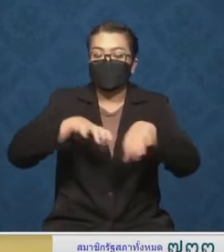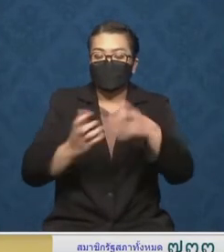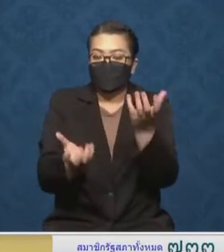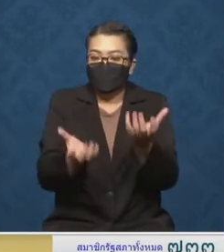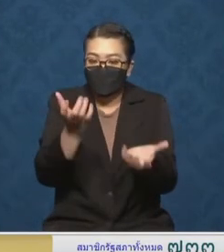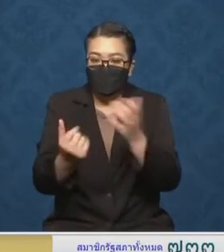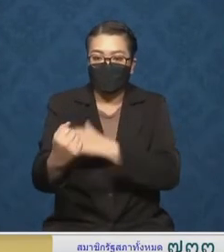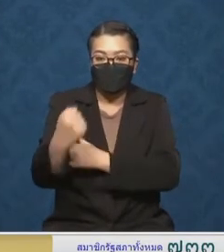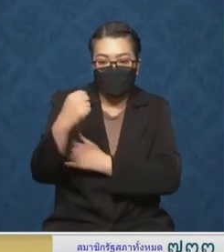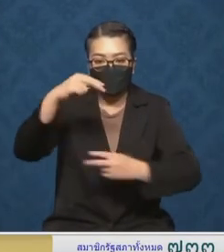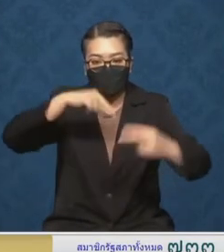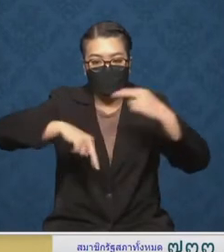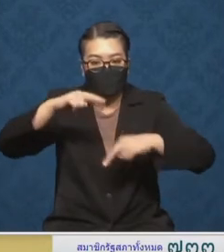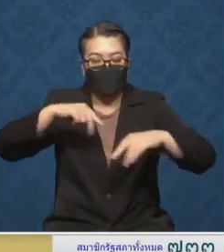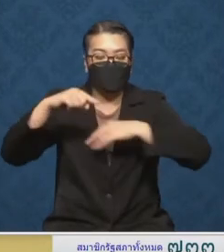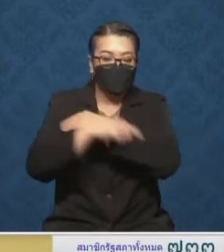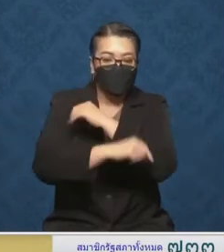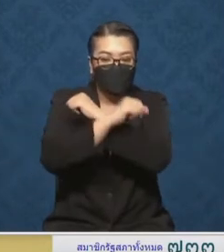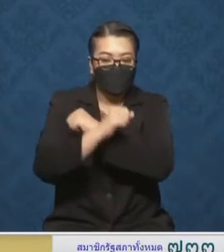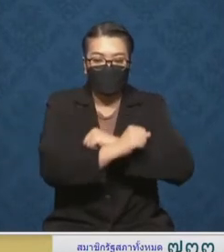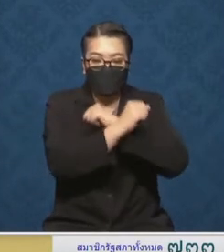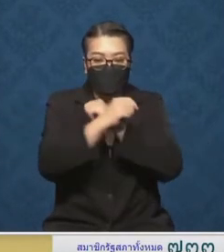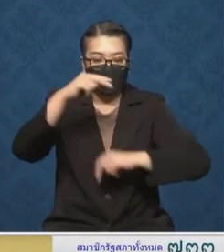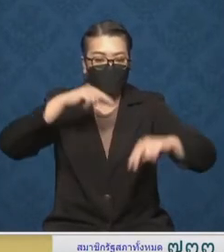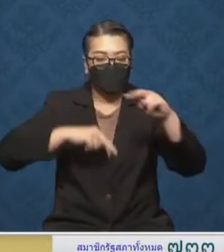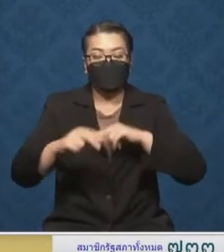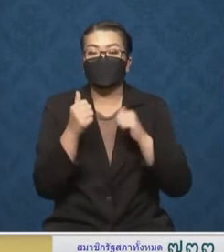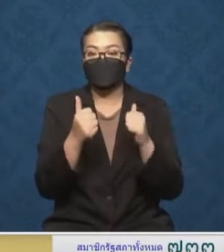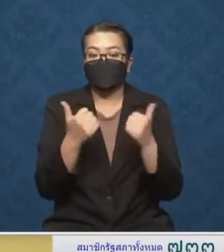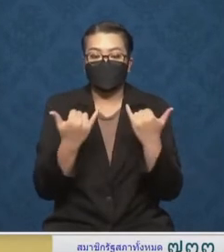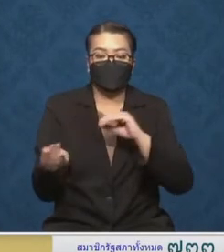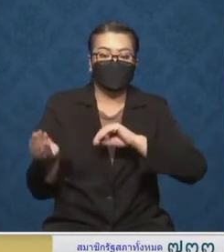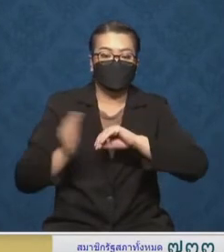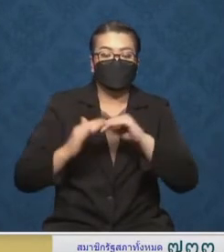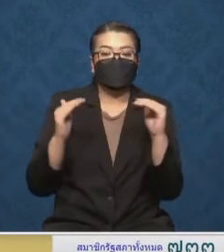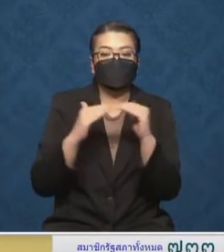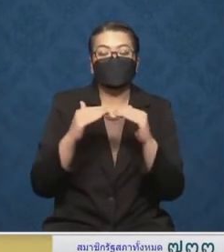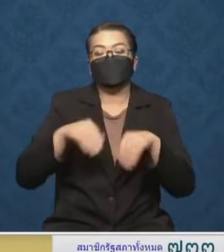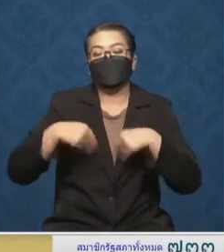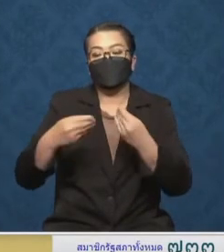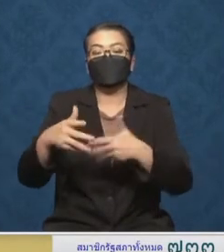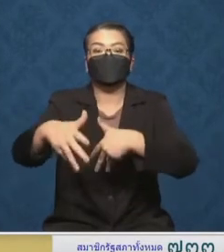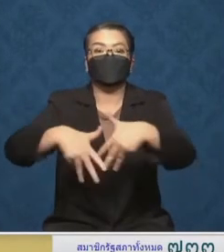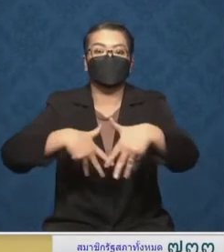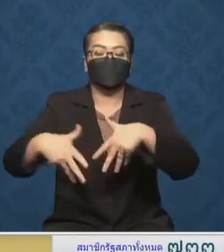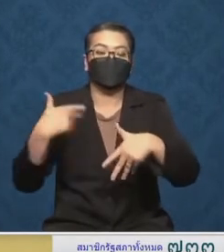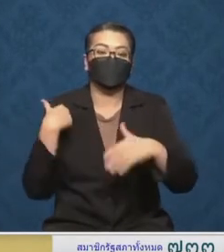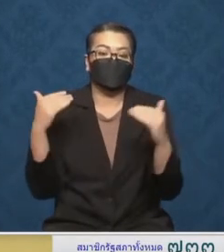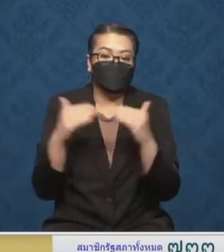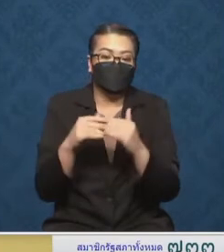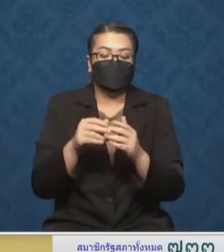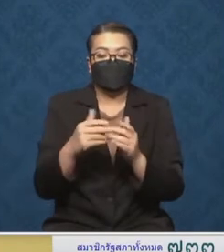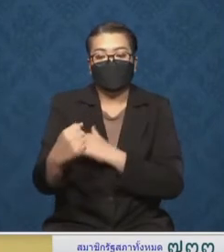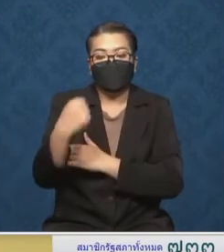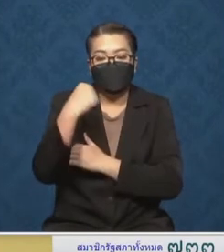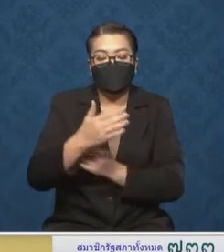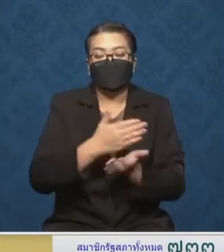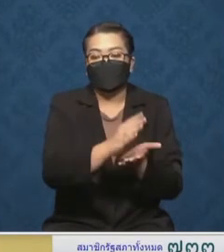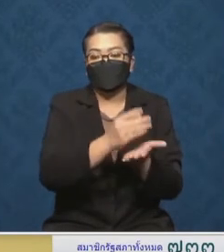ตรวจสอบอำนาจและนอกจากนั้นก็ยังจะมีการเพิ่มสิทธิเสรีภาพให้กับพี่น้องประชาชนแล้วก็มีการกระจายอำนาจสู่